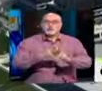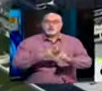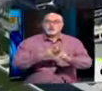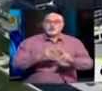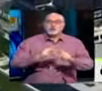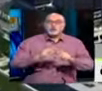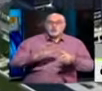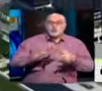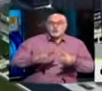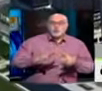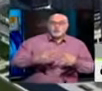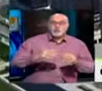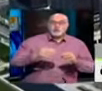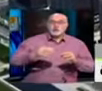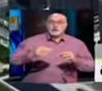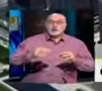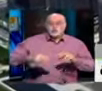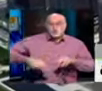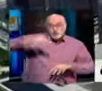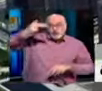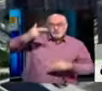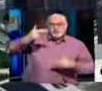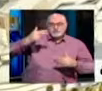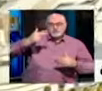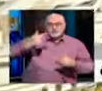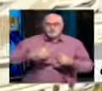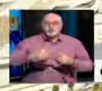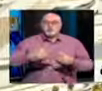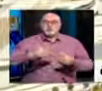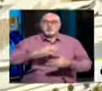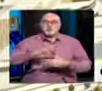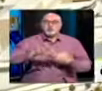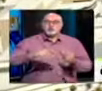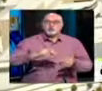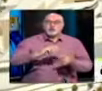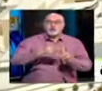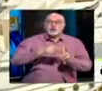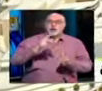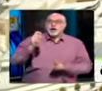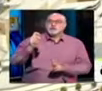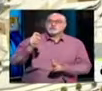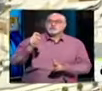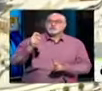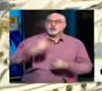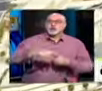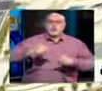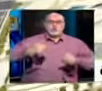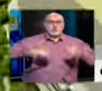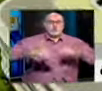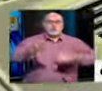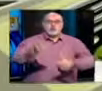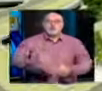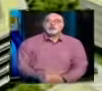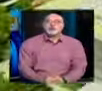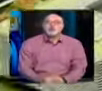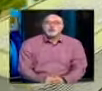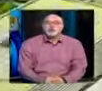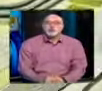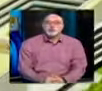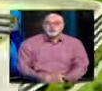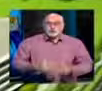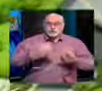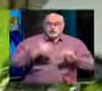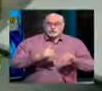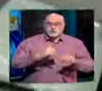الصناعة والتكنولوجيا، وأنسيون مدينة أنموذج على ذلك. تسعى الجزائر معها